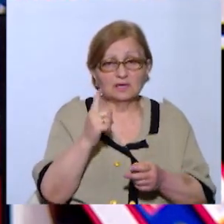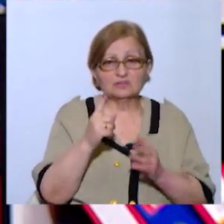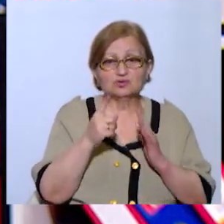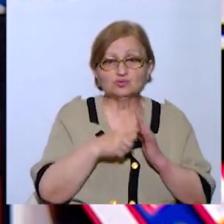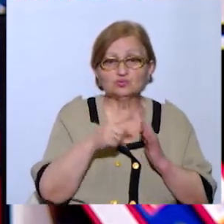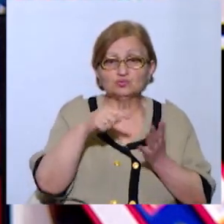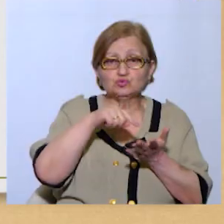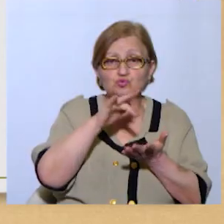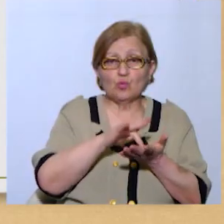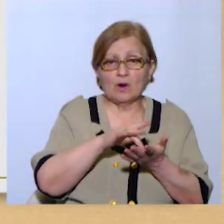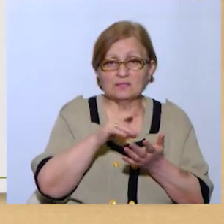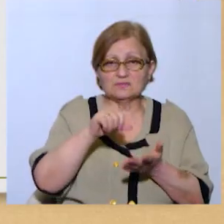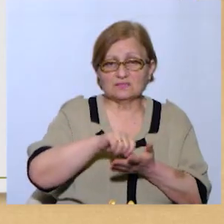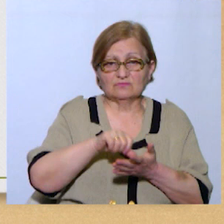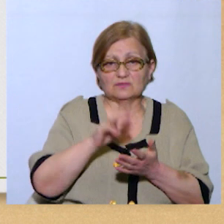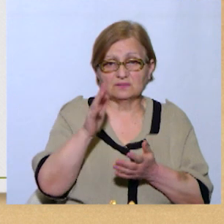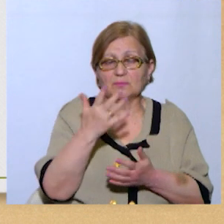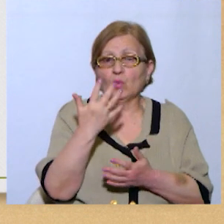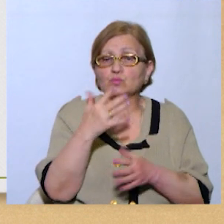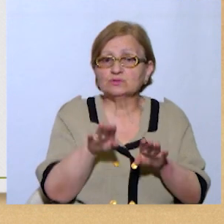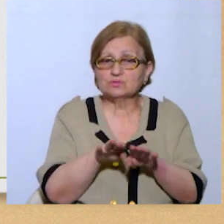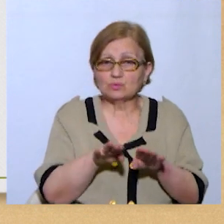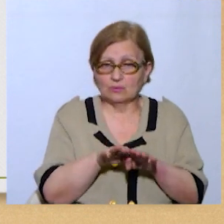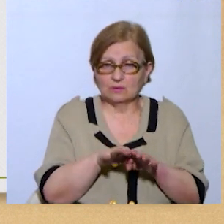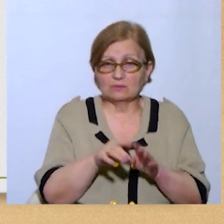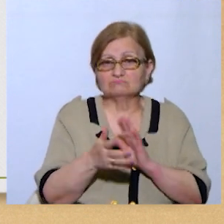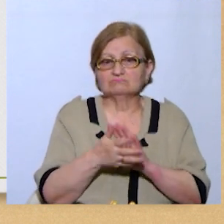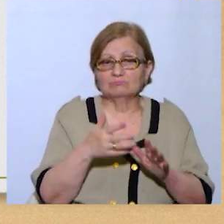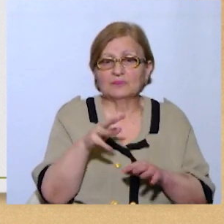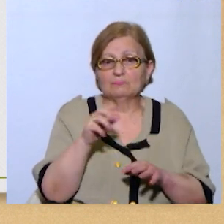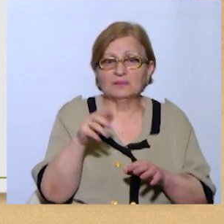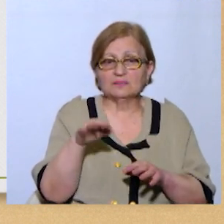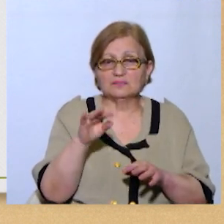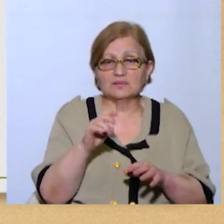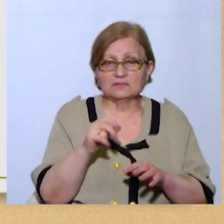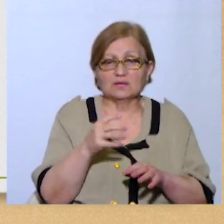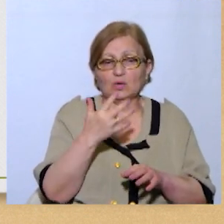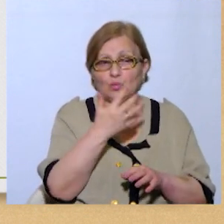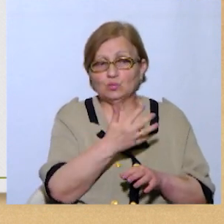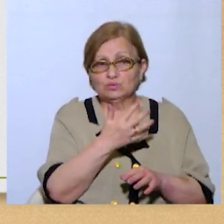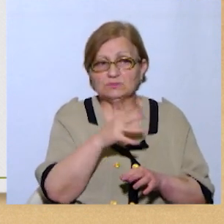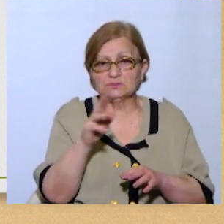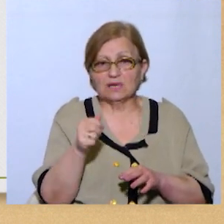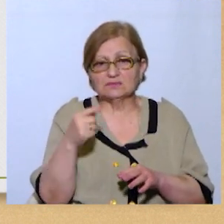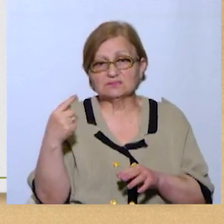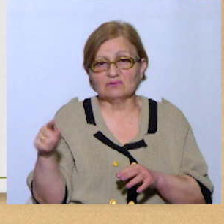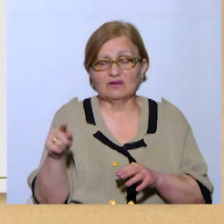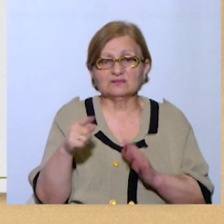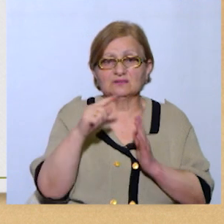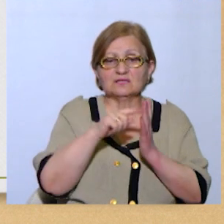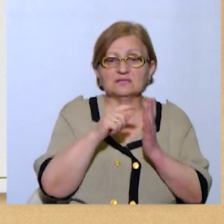წევრი აუცილებლად 5 სტოლი იქნება და მაშასადამე მედიანა უნდა იყოს 5-ისა და რომელიღაც სხვა წევრის